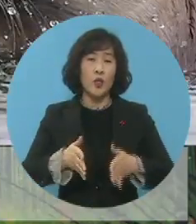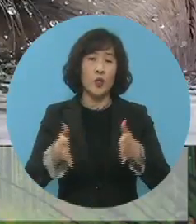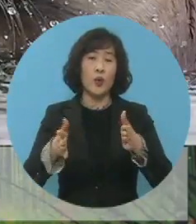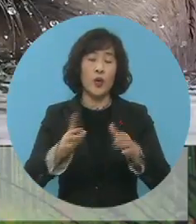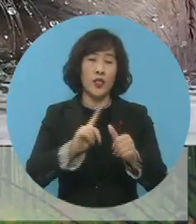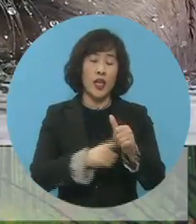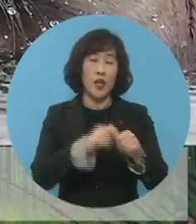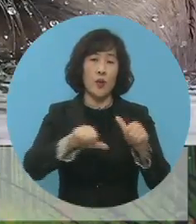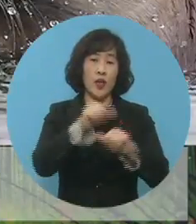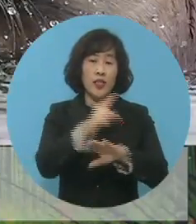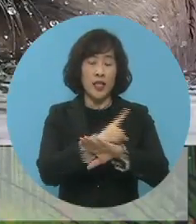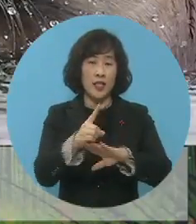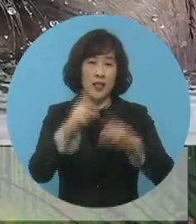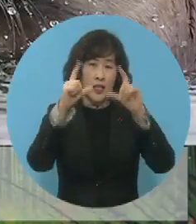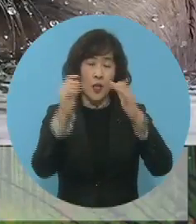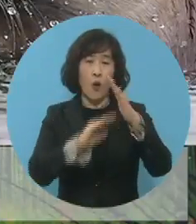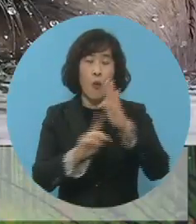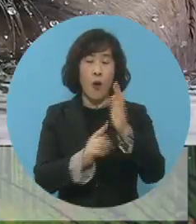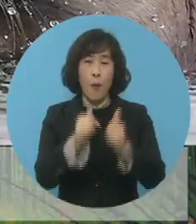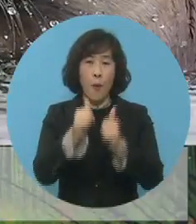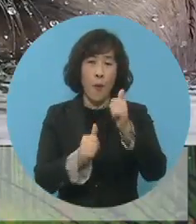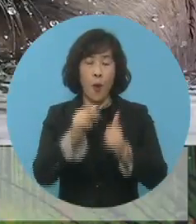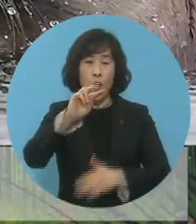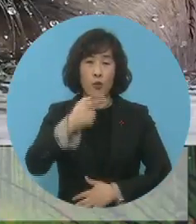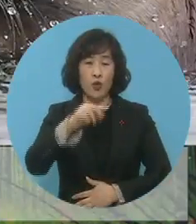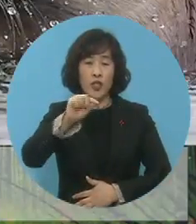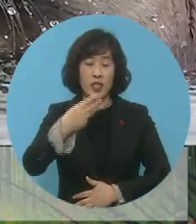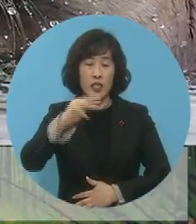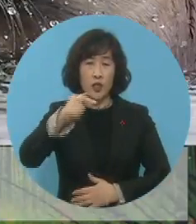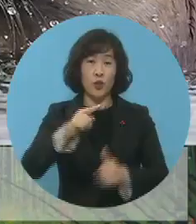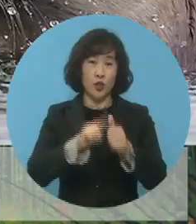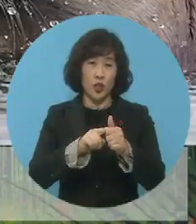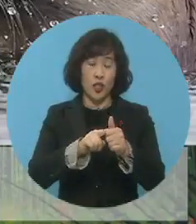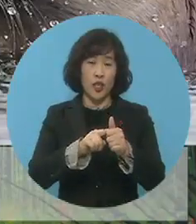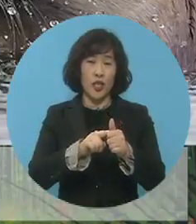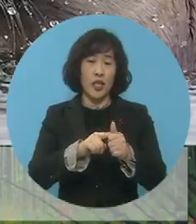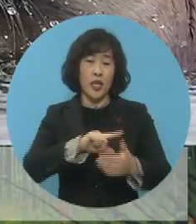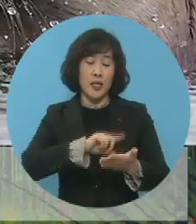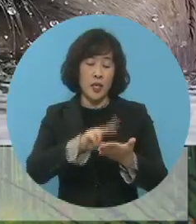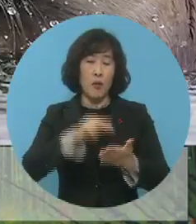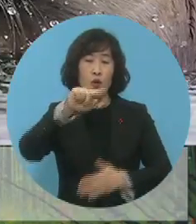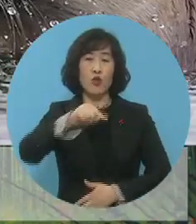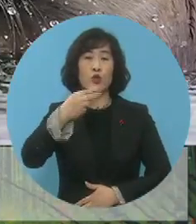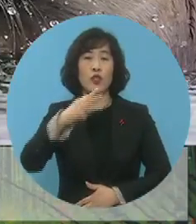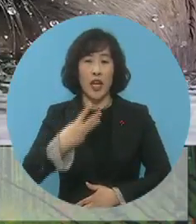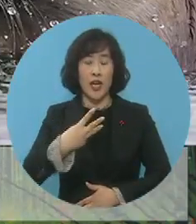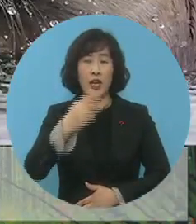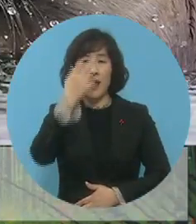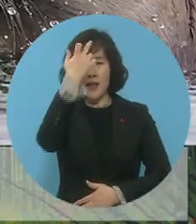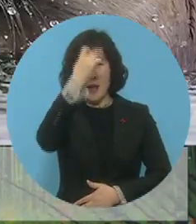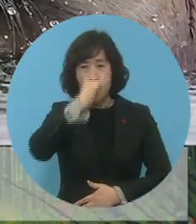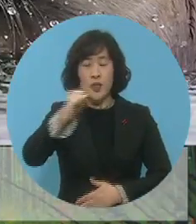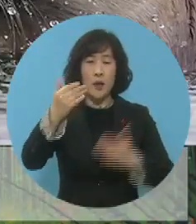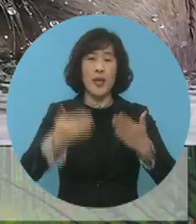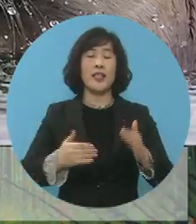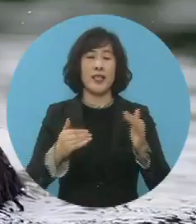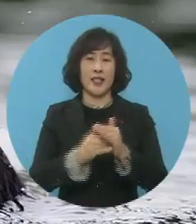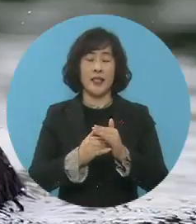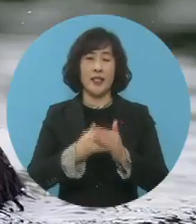2017 제2회 전라남도 생태환경 디지털 사진 공모전에서 문길순 씨의 수달이 최우수상을